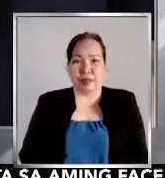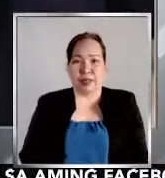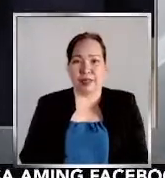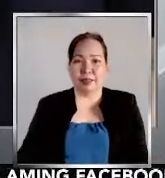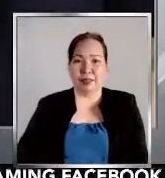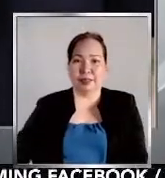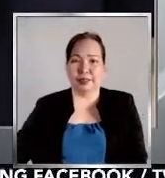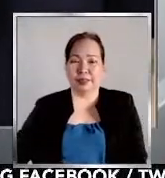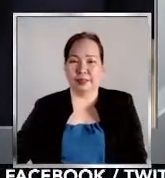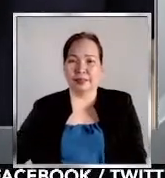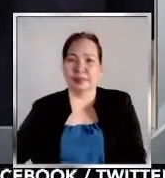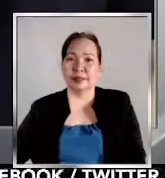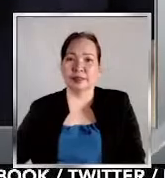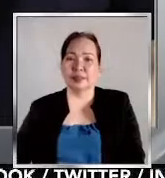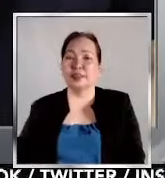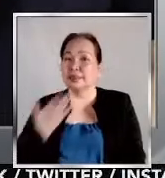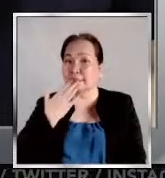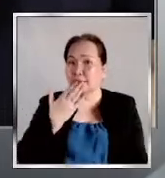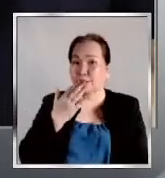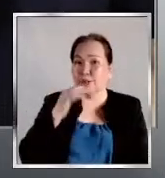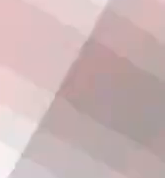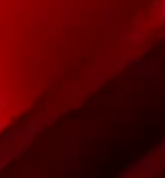Maraming salamat, Aubrey Carampel.